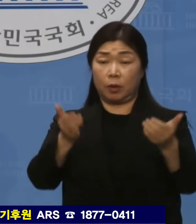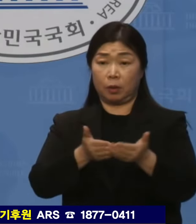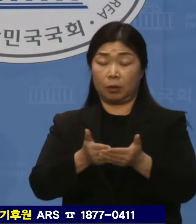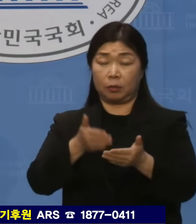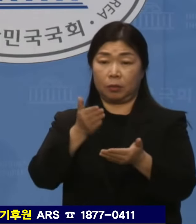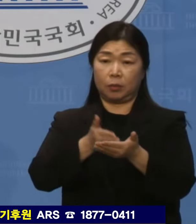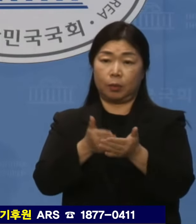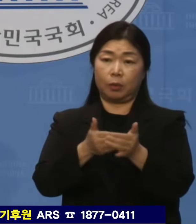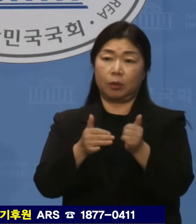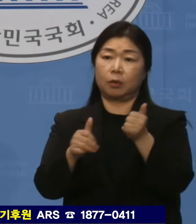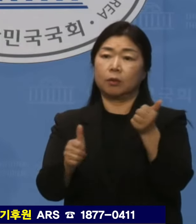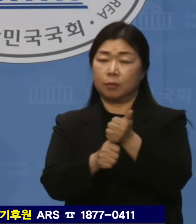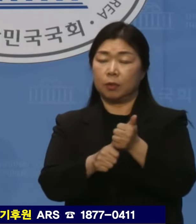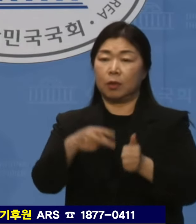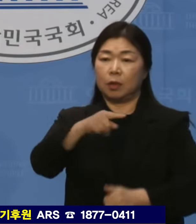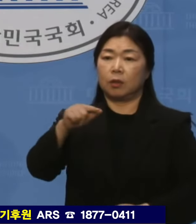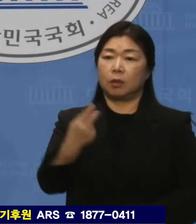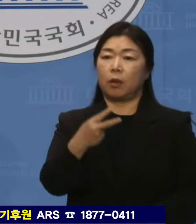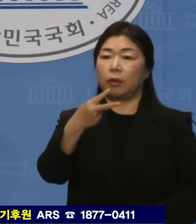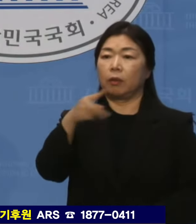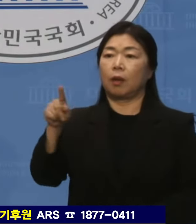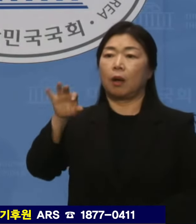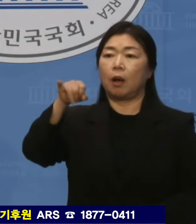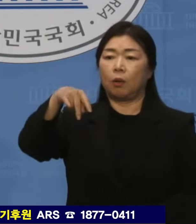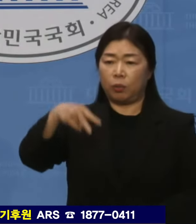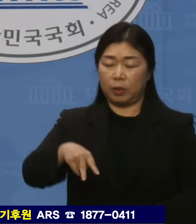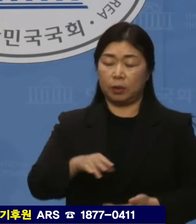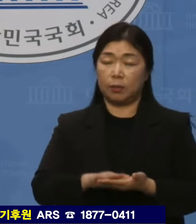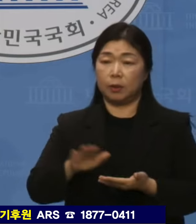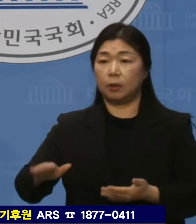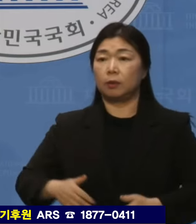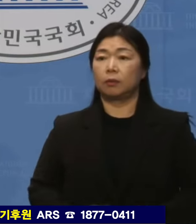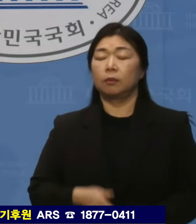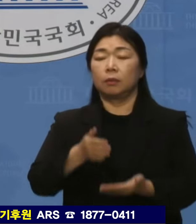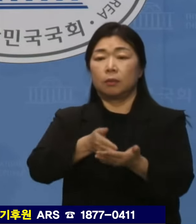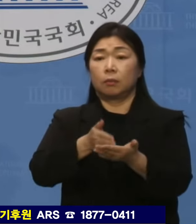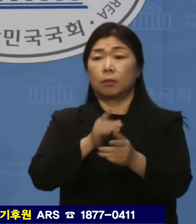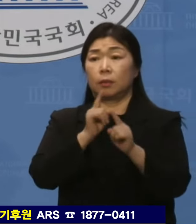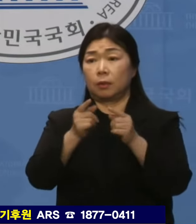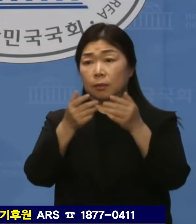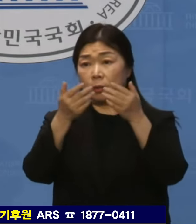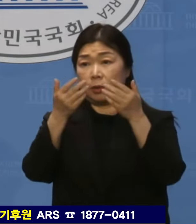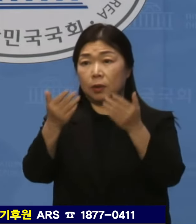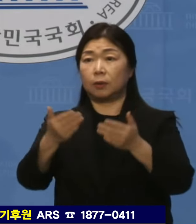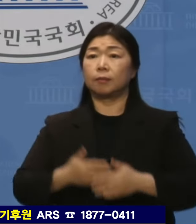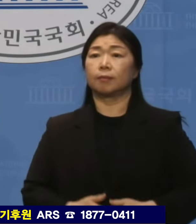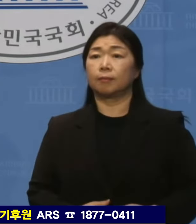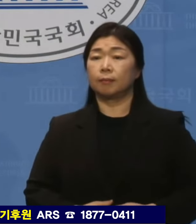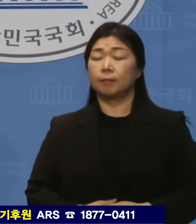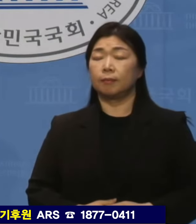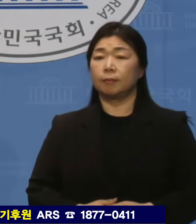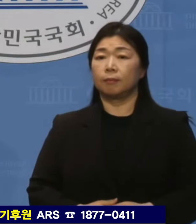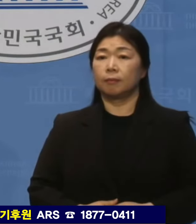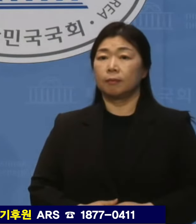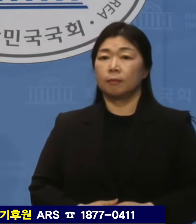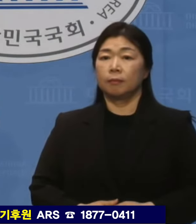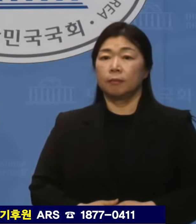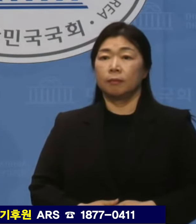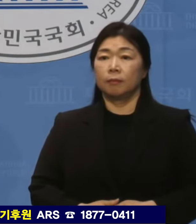더불어민주당 상근 부대변인 선다윗입니다. 논평을 낭독하겠습니다.